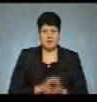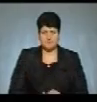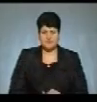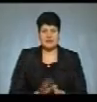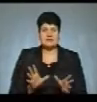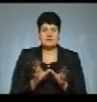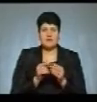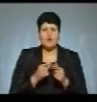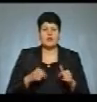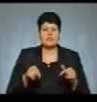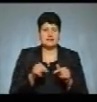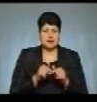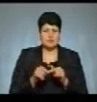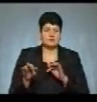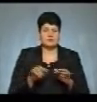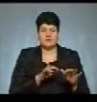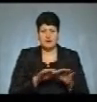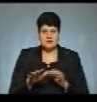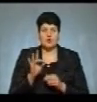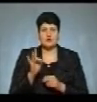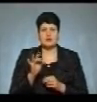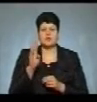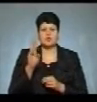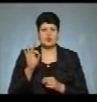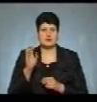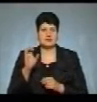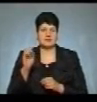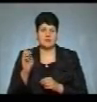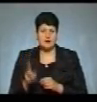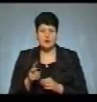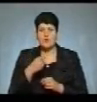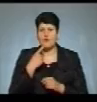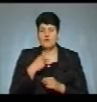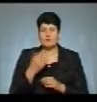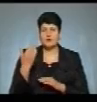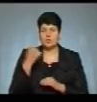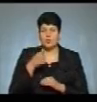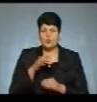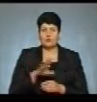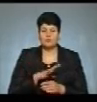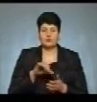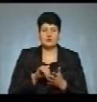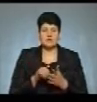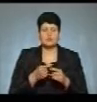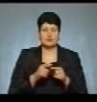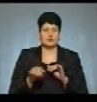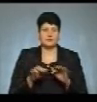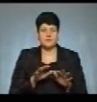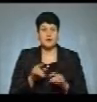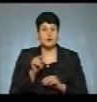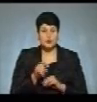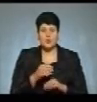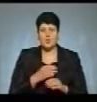Співорганізатор квесту «Крути-2019» Ростислав Шостак каже, минулого року був учасником цього квесту. Тоді